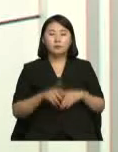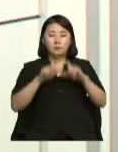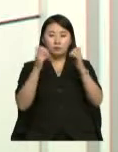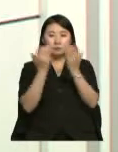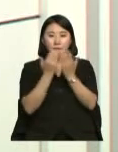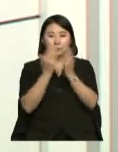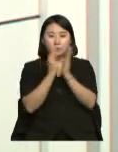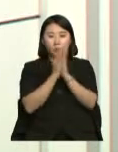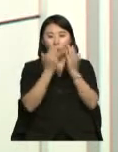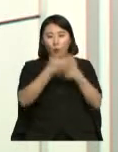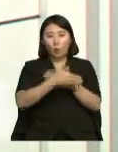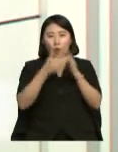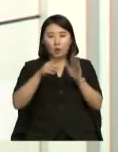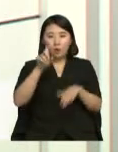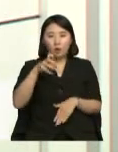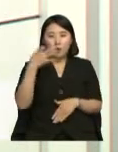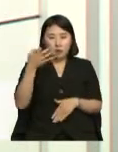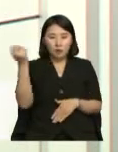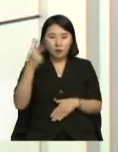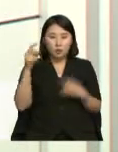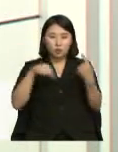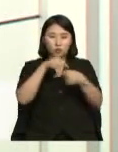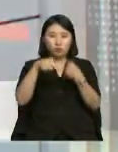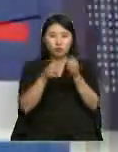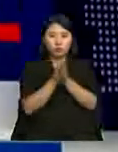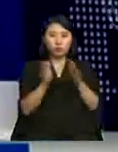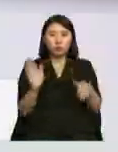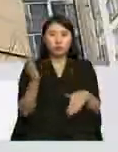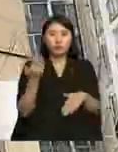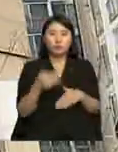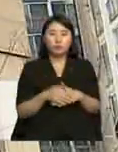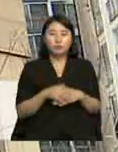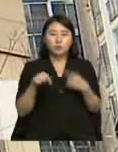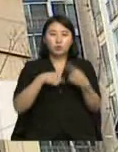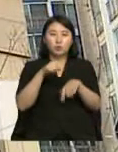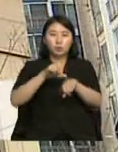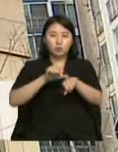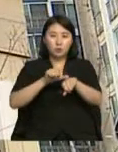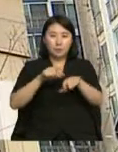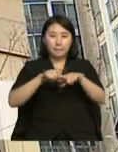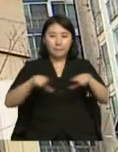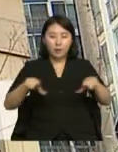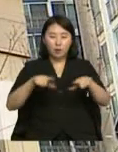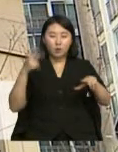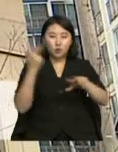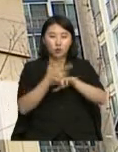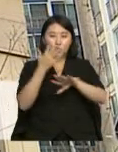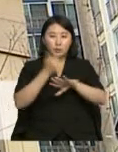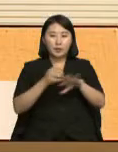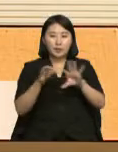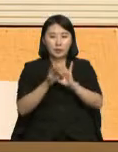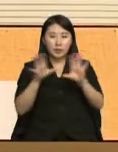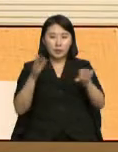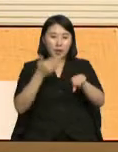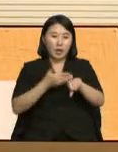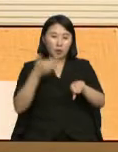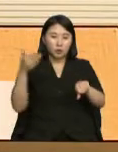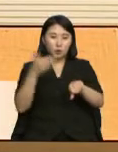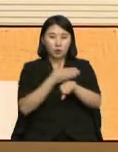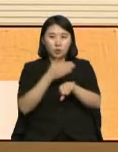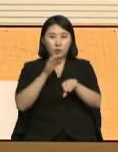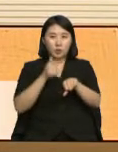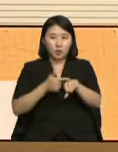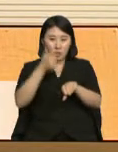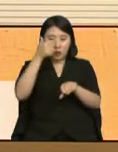성북구 구립도서관 14 곳이 다시 운영에 들어갔습니다 운영시간은 평일과 주말 상관없이 오전 9시부터